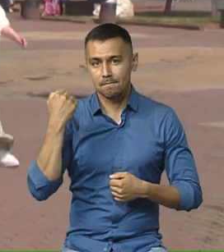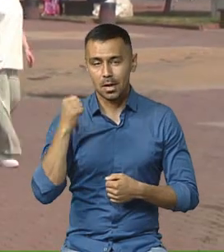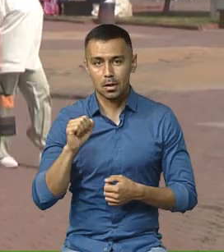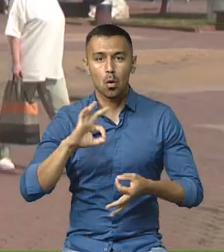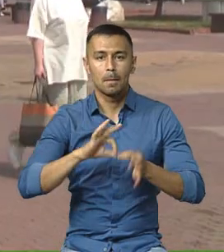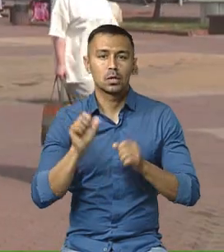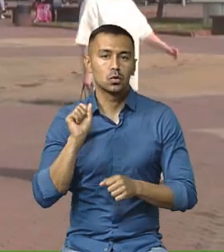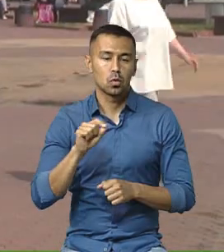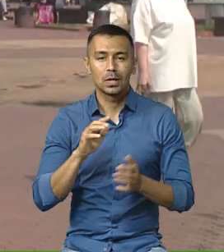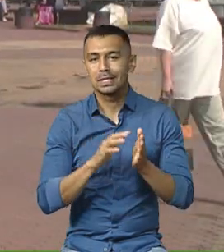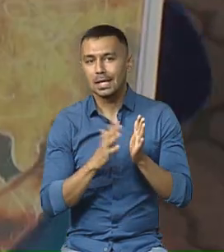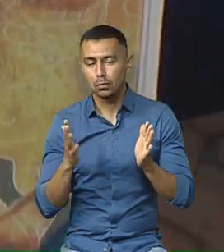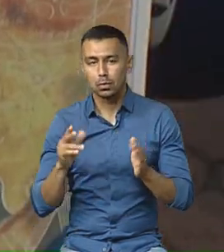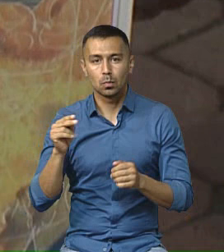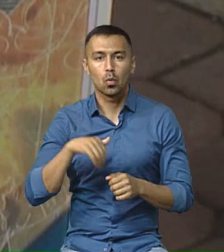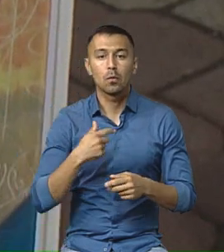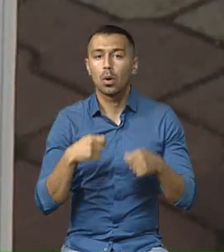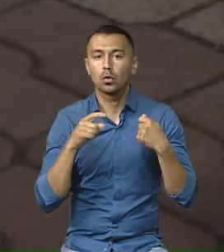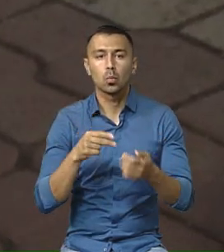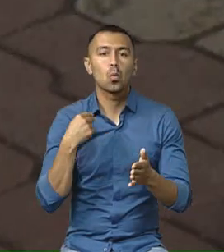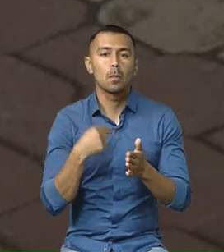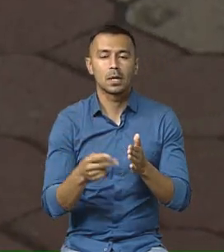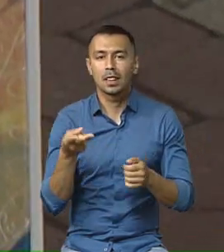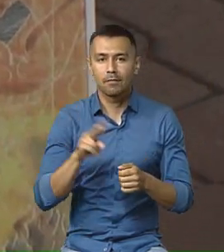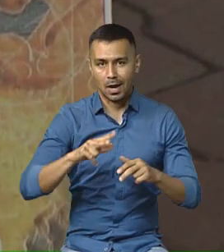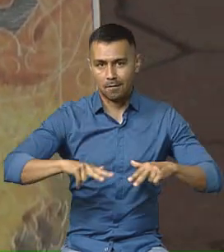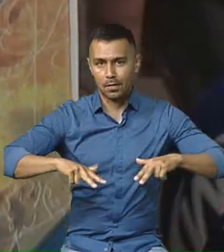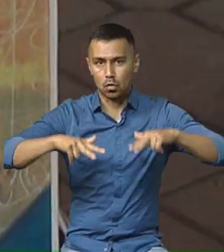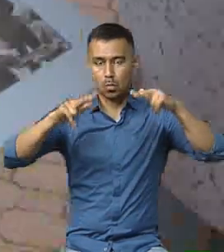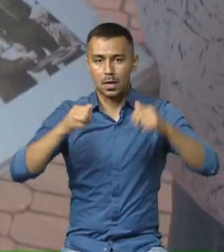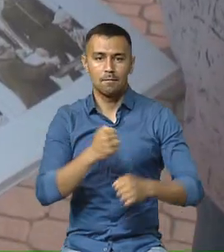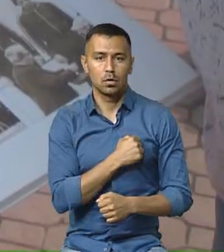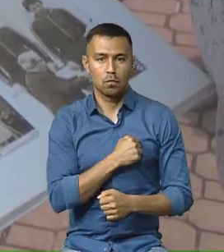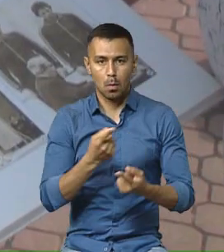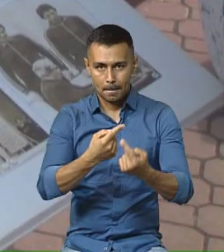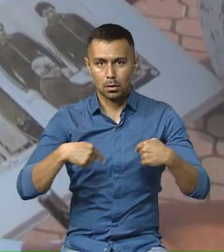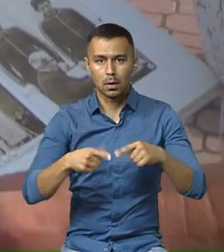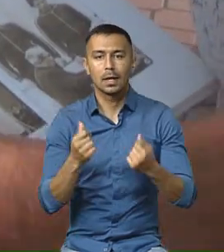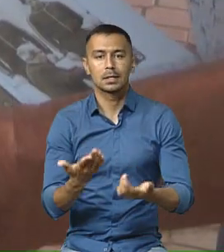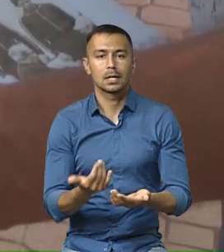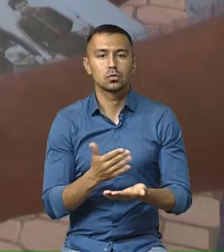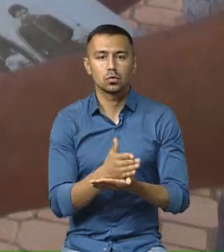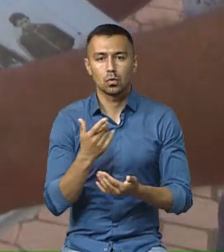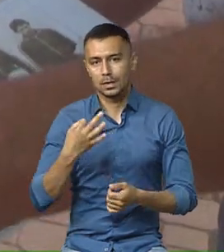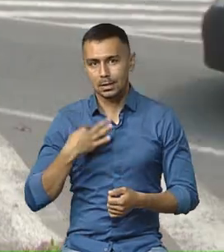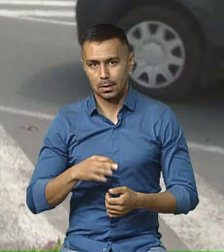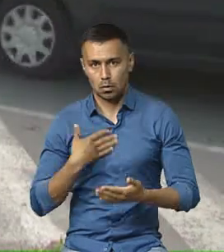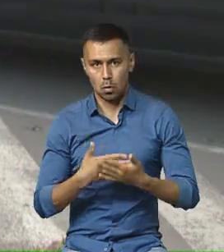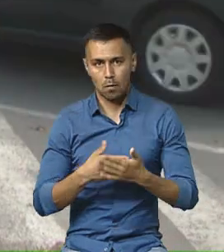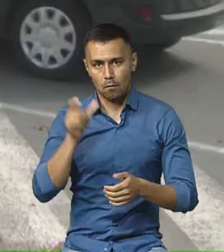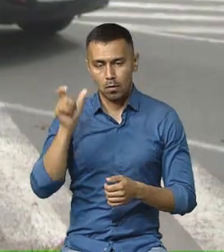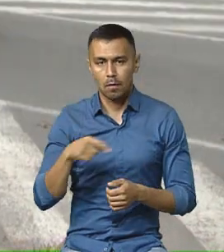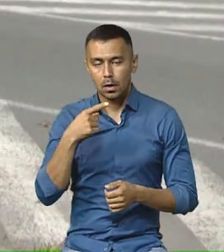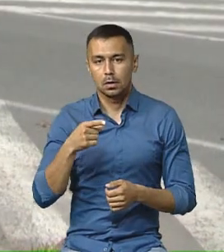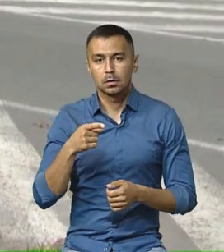Олімпійське золото і срібло чемпіон хотів продати, щоб купити 2 квадрокоптери військовому підрозділу, де зараз служить його син-доброволець. Каже,